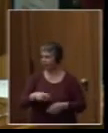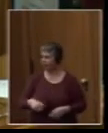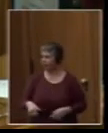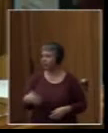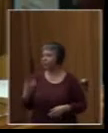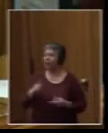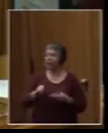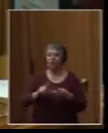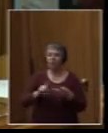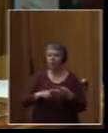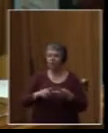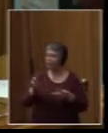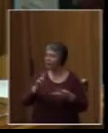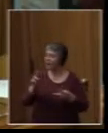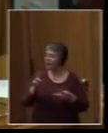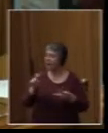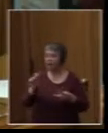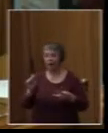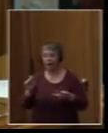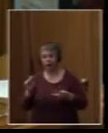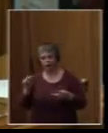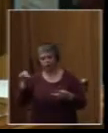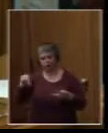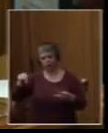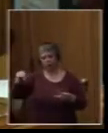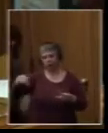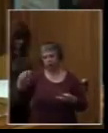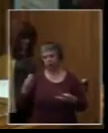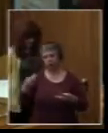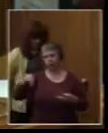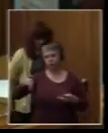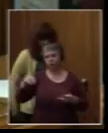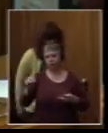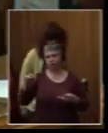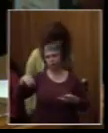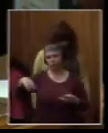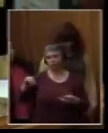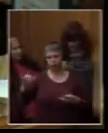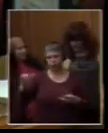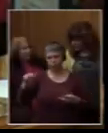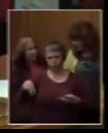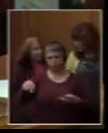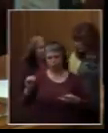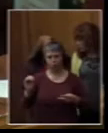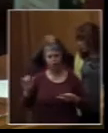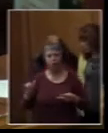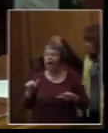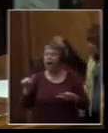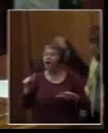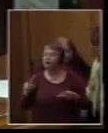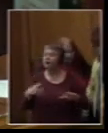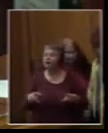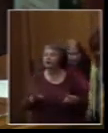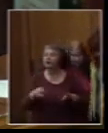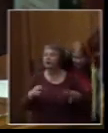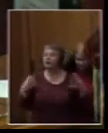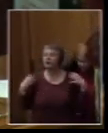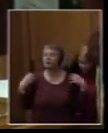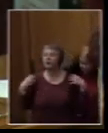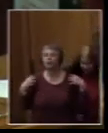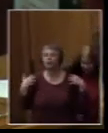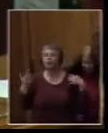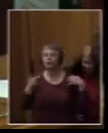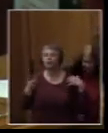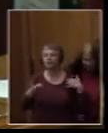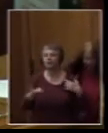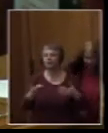Ράνια Αντωνοπούλου, αναπληρωτής υπουργός για την καταπολέμηση της ανεργίας. Ο κύριος Κουρουμπλής